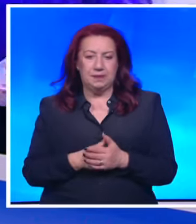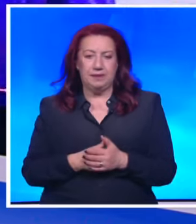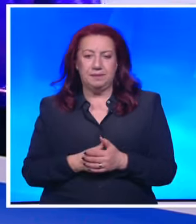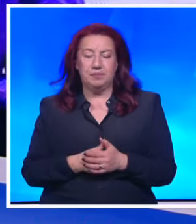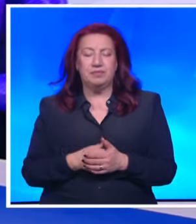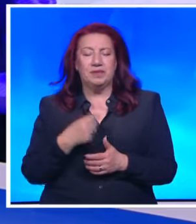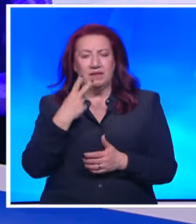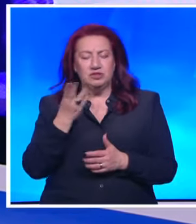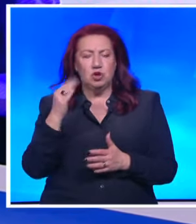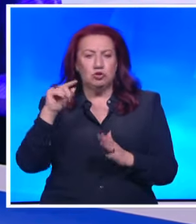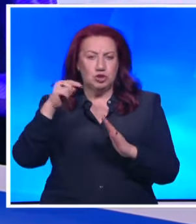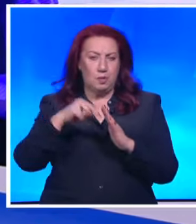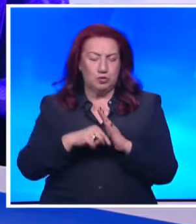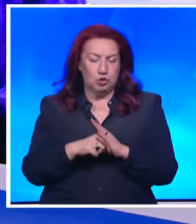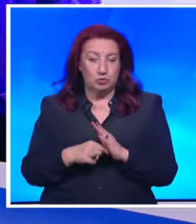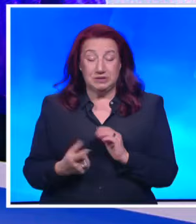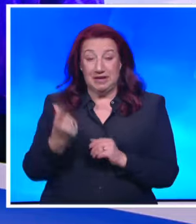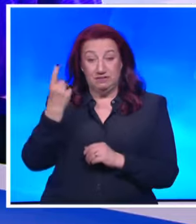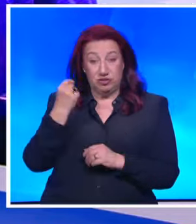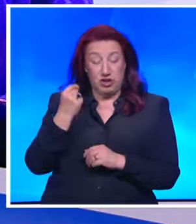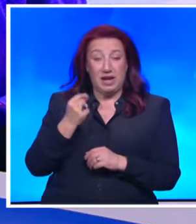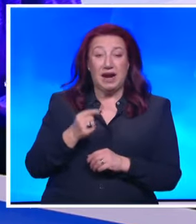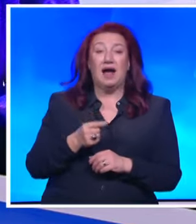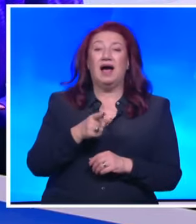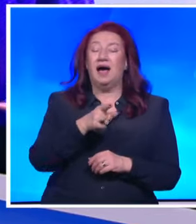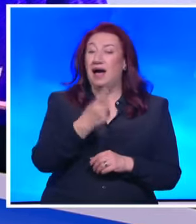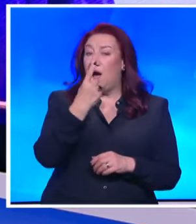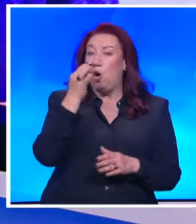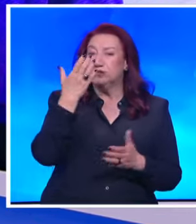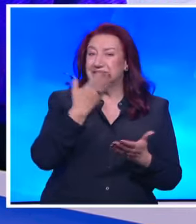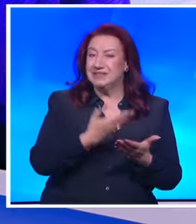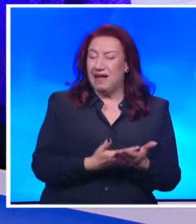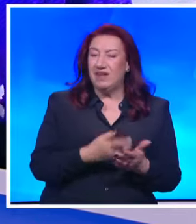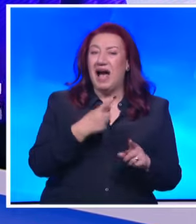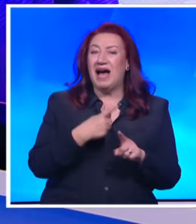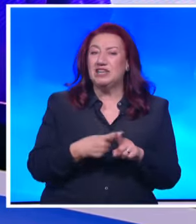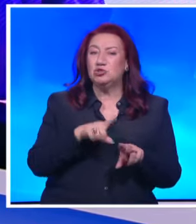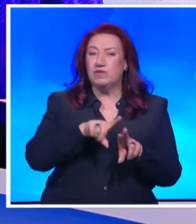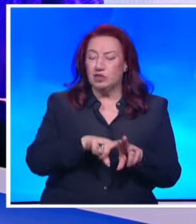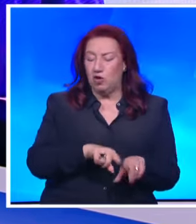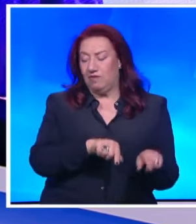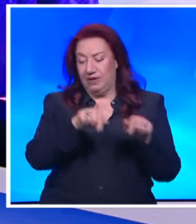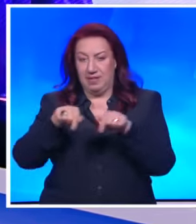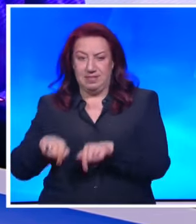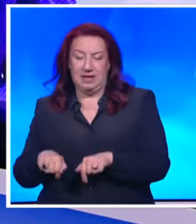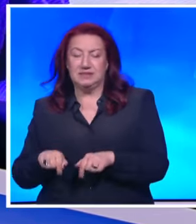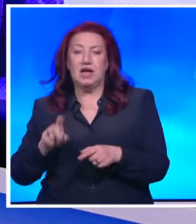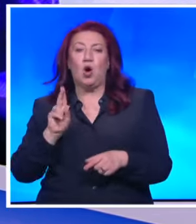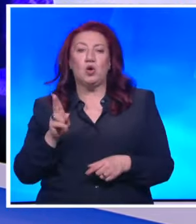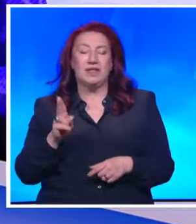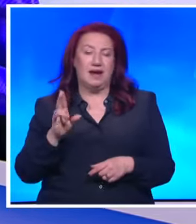лидерска оставка, която беше подадена заради изборния резултат, както и реакциите на останалите парламентарни партии. Деси, добър вечер.